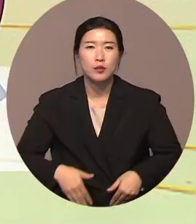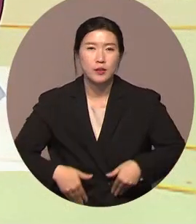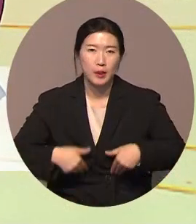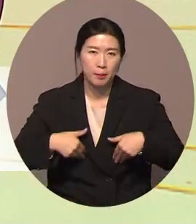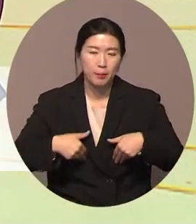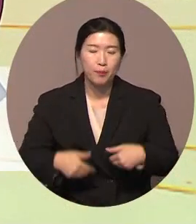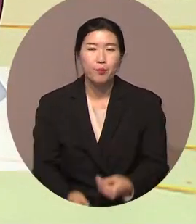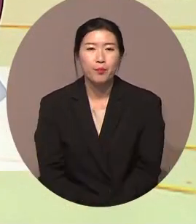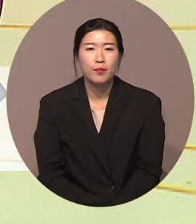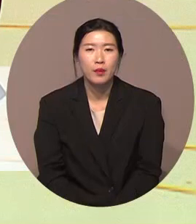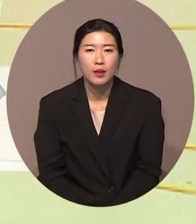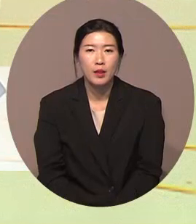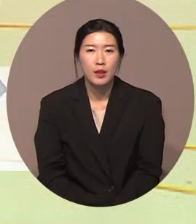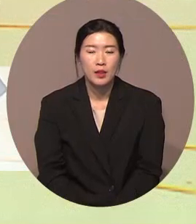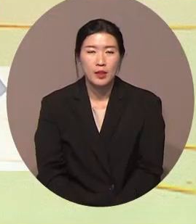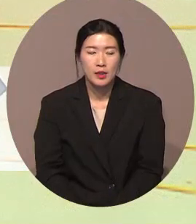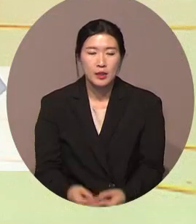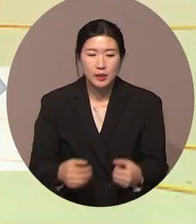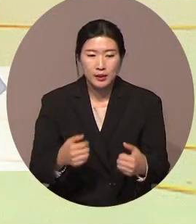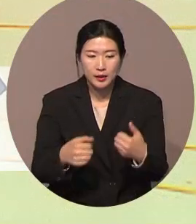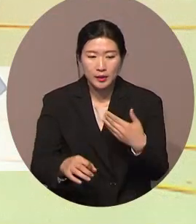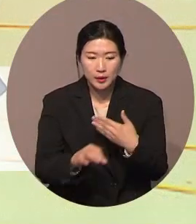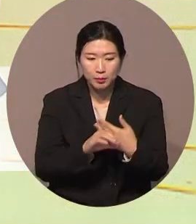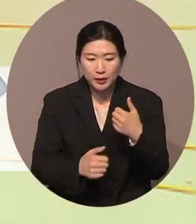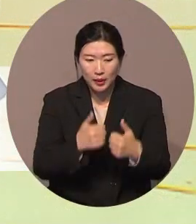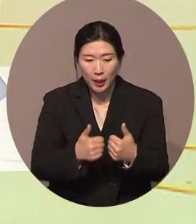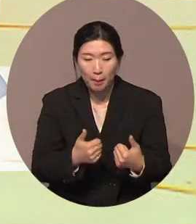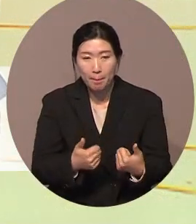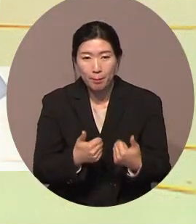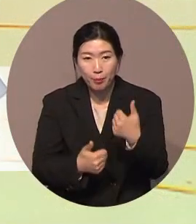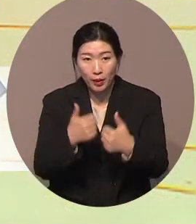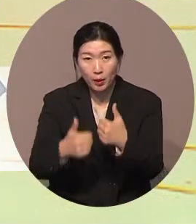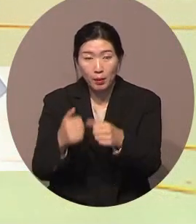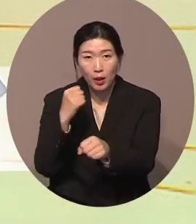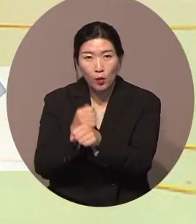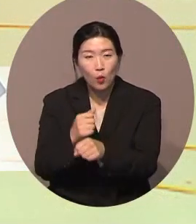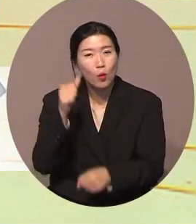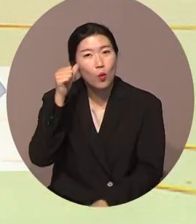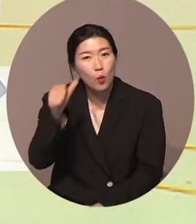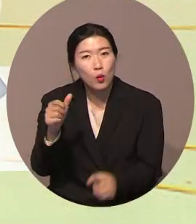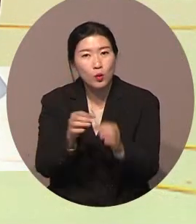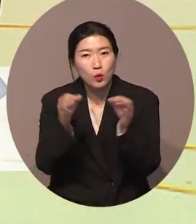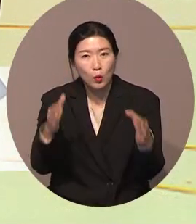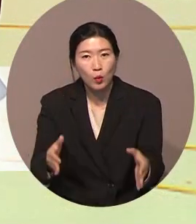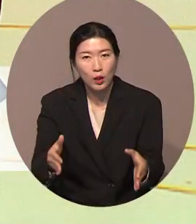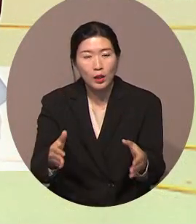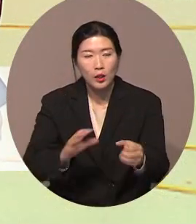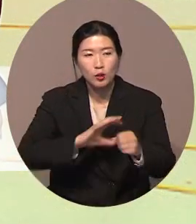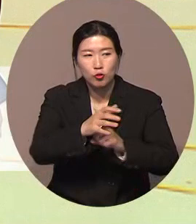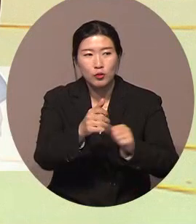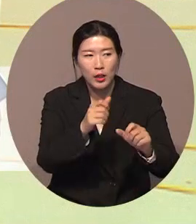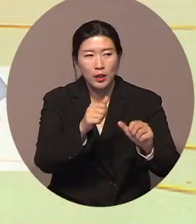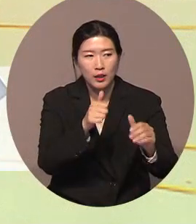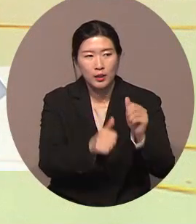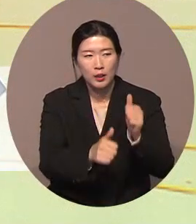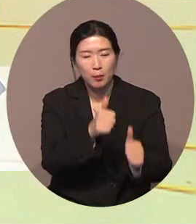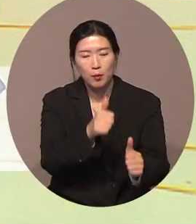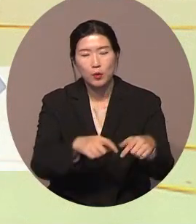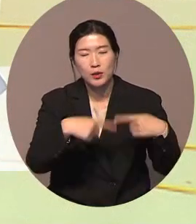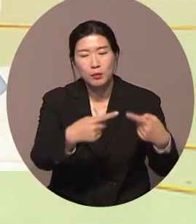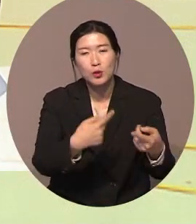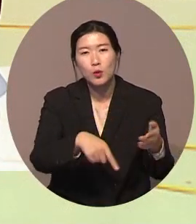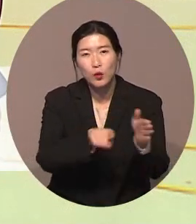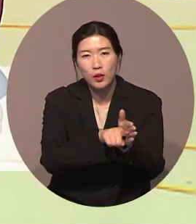시작됐습니다. 예선을 거친 1,600여 명의 선수들이 닷새간 국제 기능 올림픽 대회 국가대표 선발전